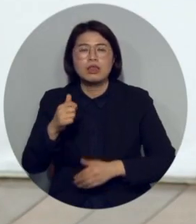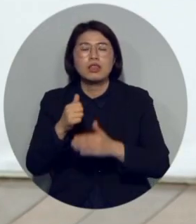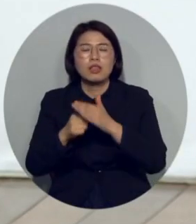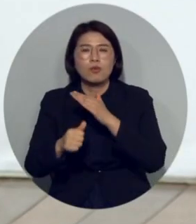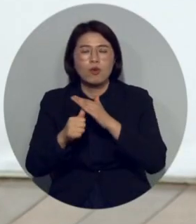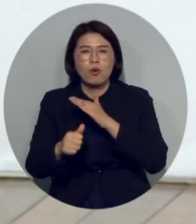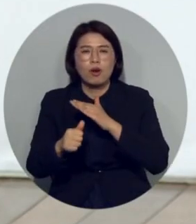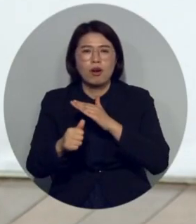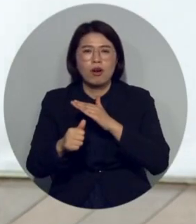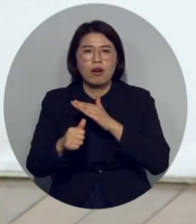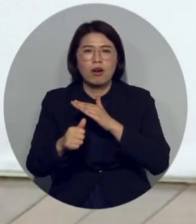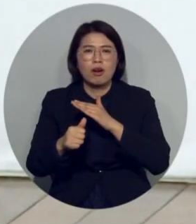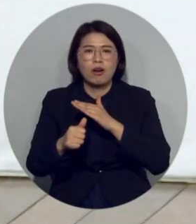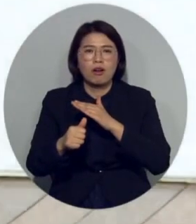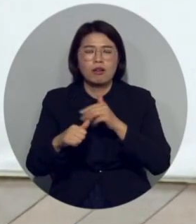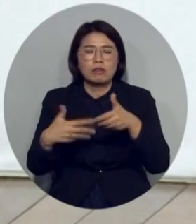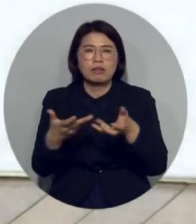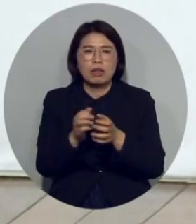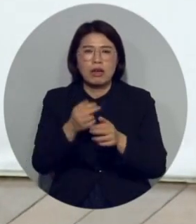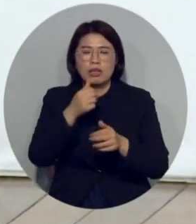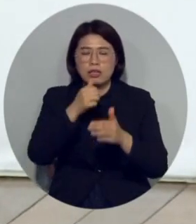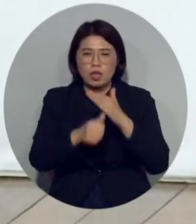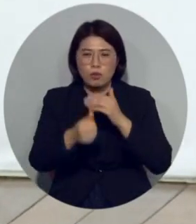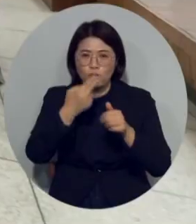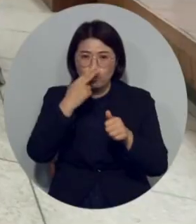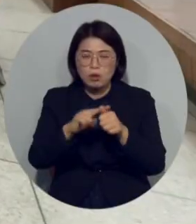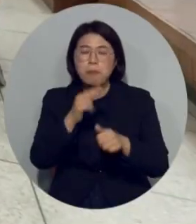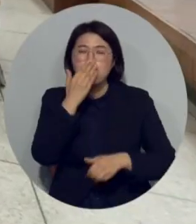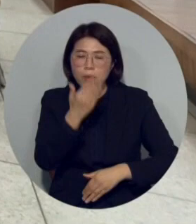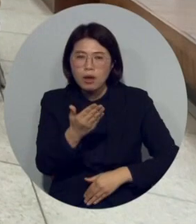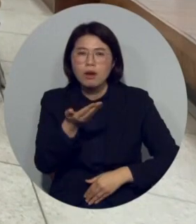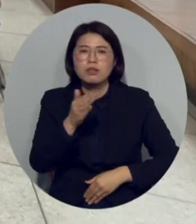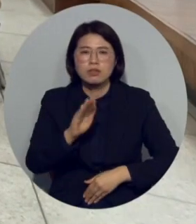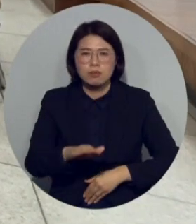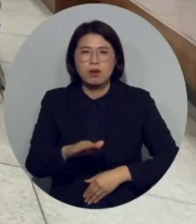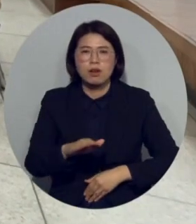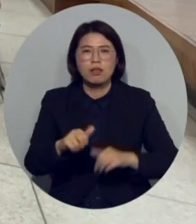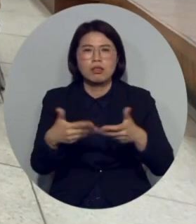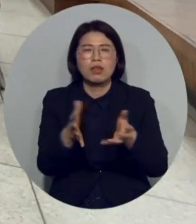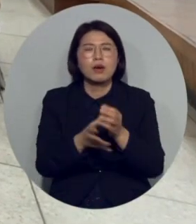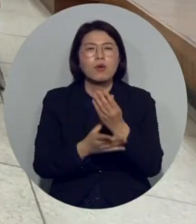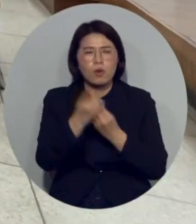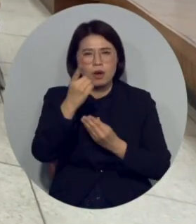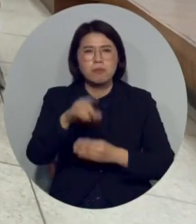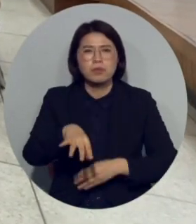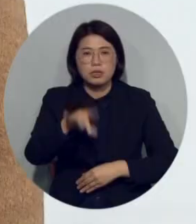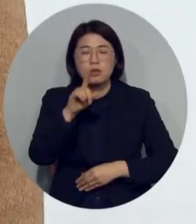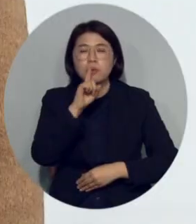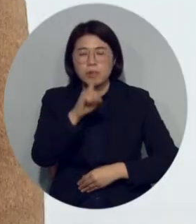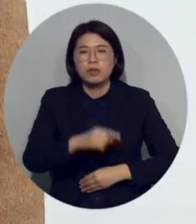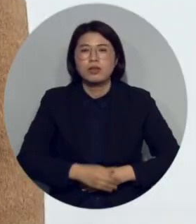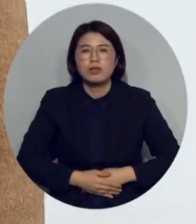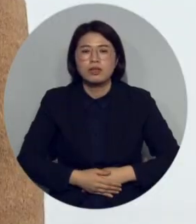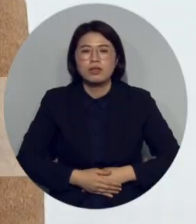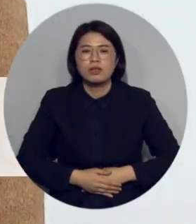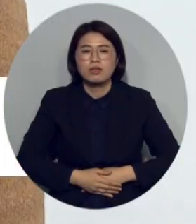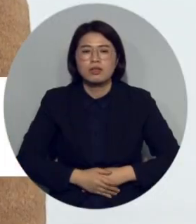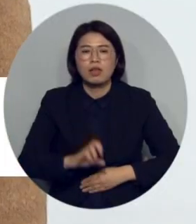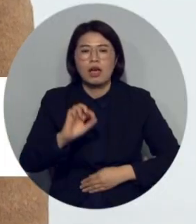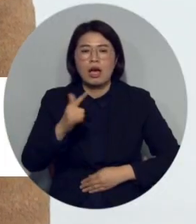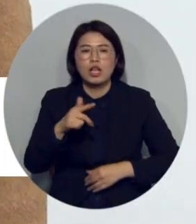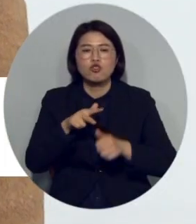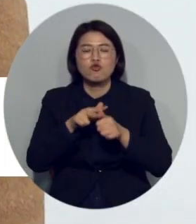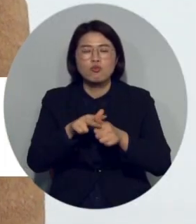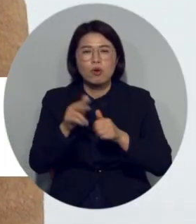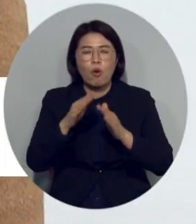통합 정당의 당권에 도전할 수는 있겠지만 그전에 흡수 합당이 먼저라고 밝혔습니다. 안철수 후보의 공약 중에서도